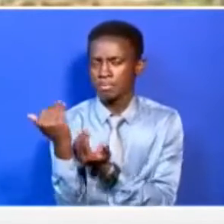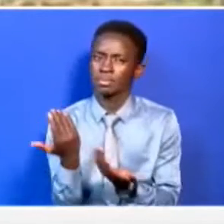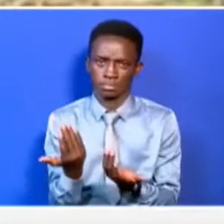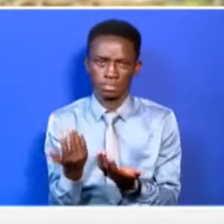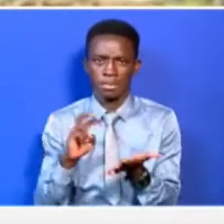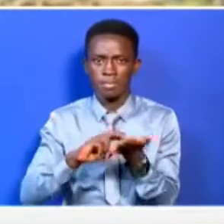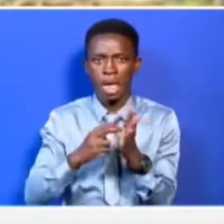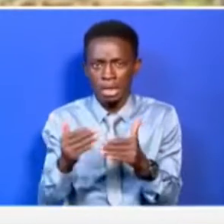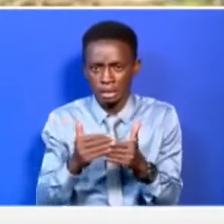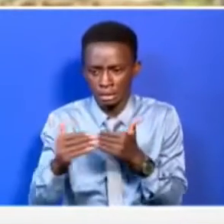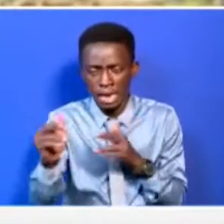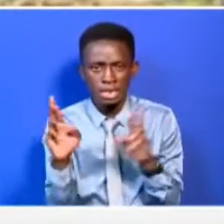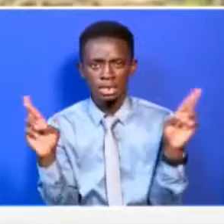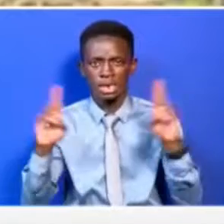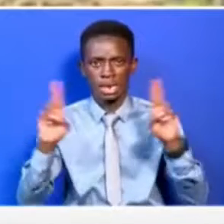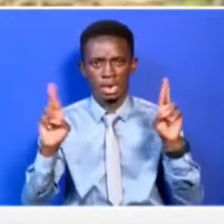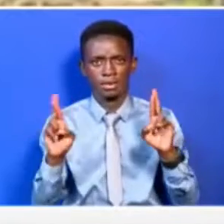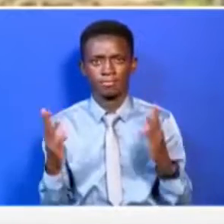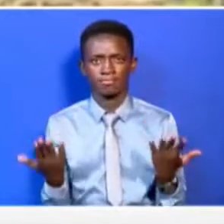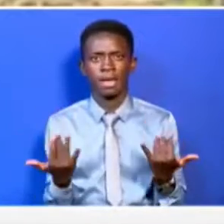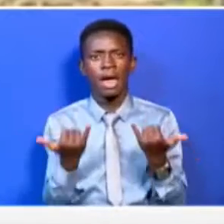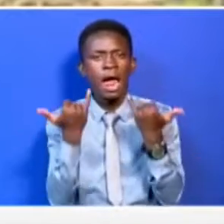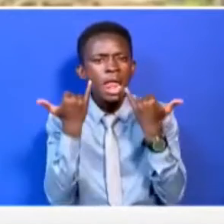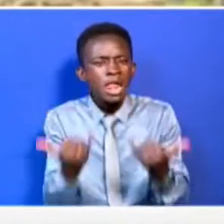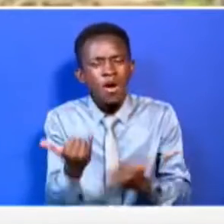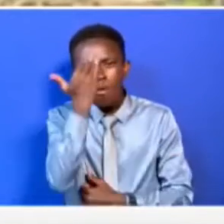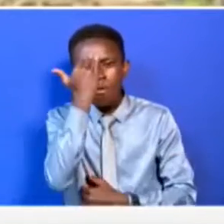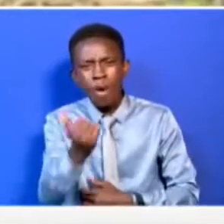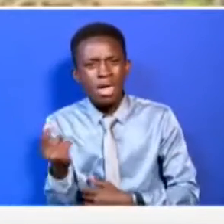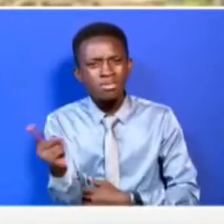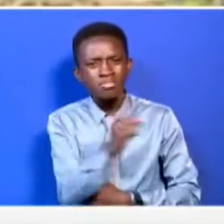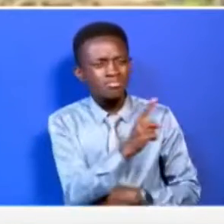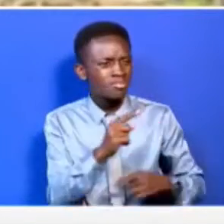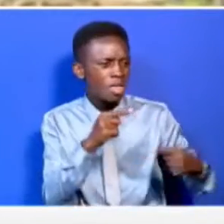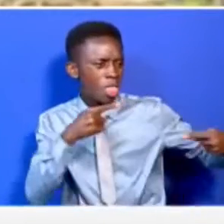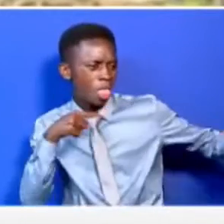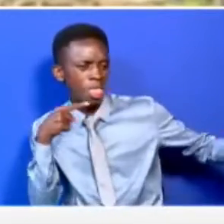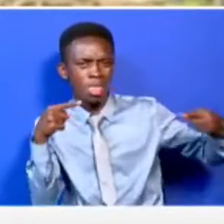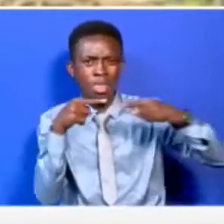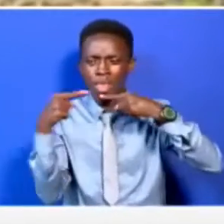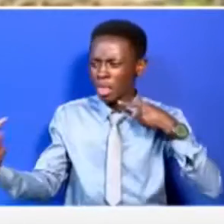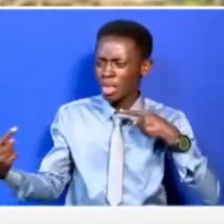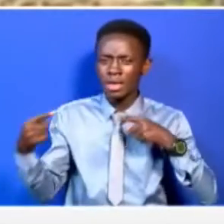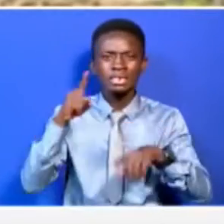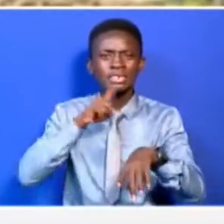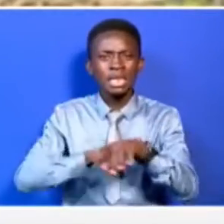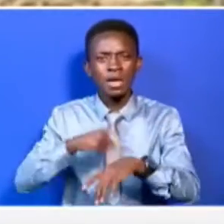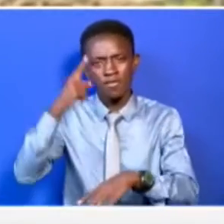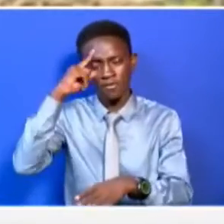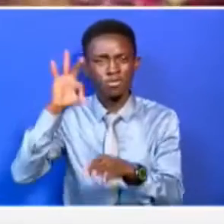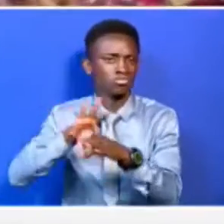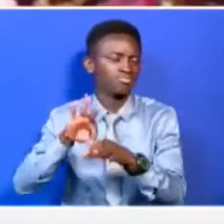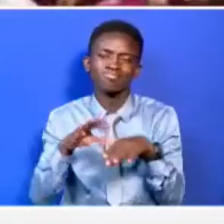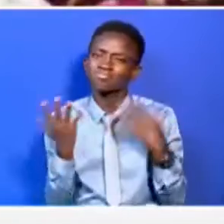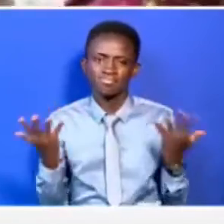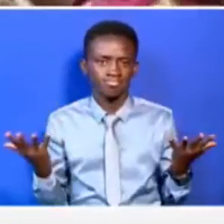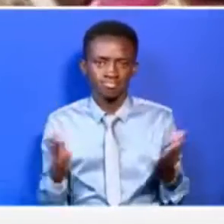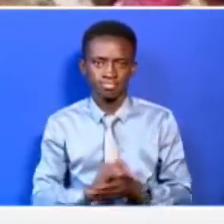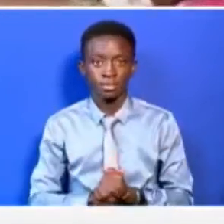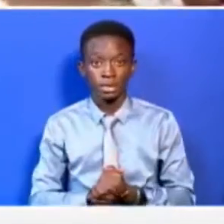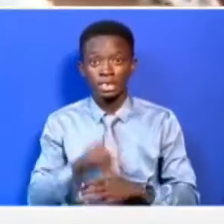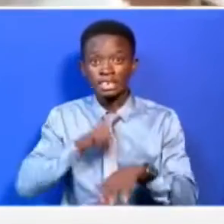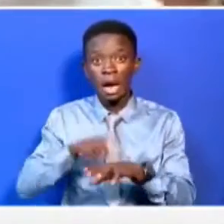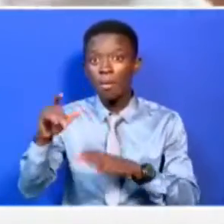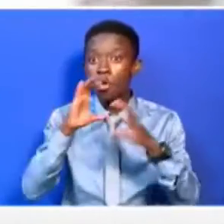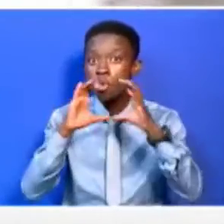unapita. Kwa nini tuzozane kila mwaka tunapokuwa na uchaguzi? Wakizungumzia